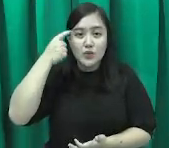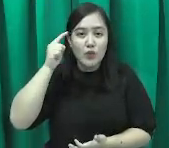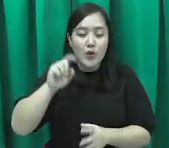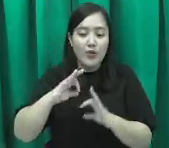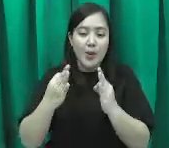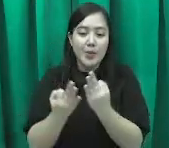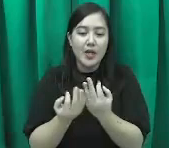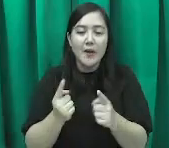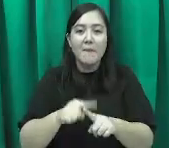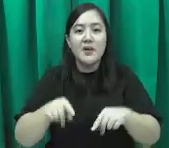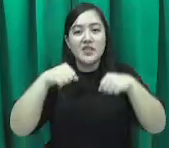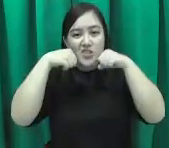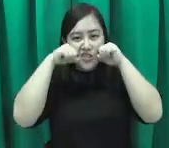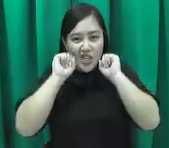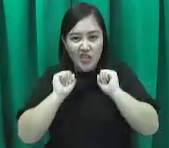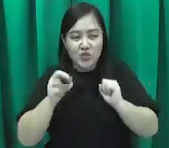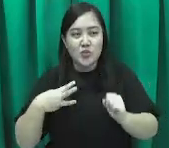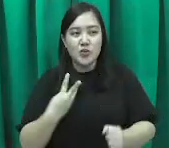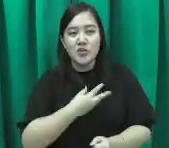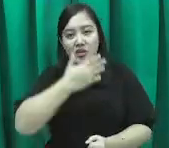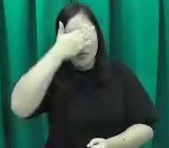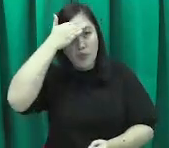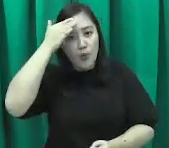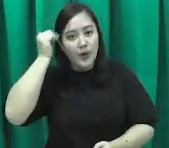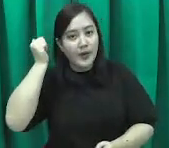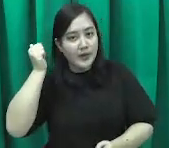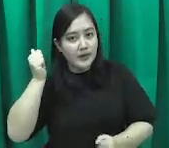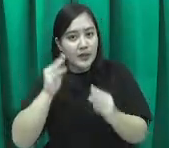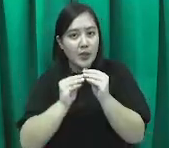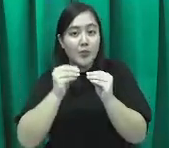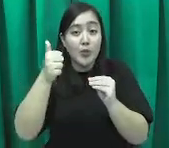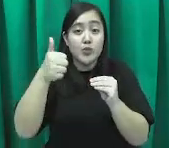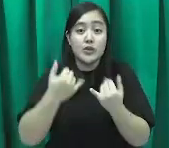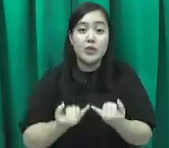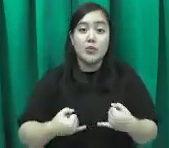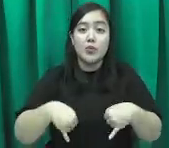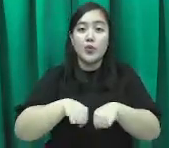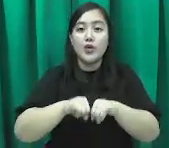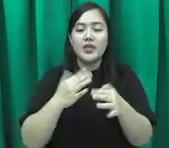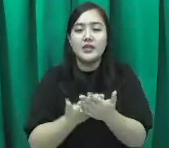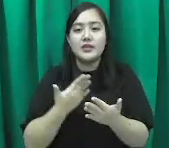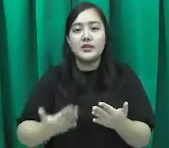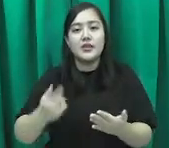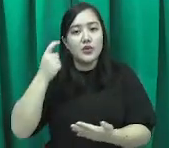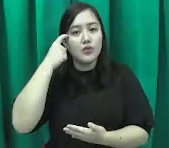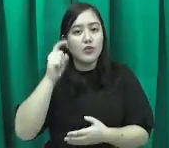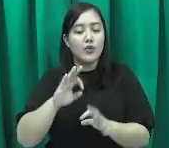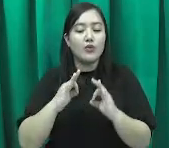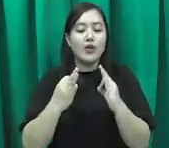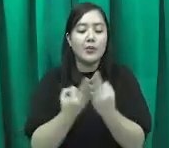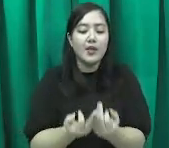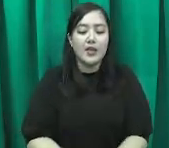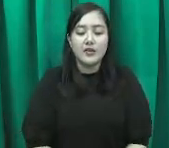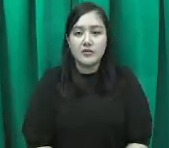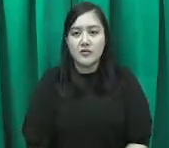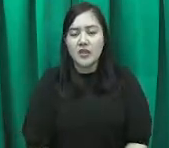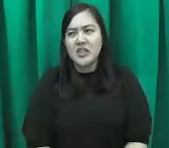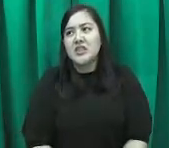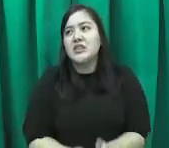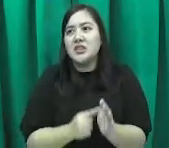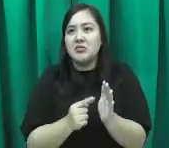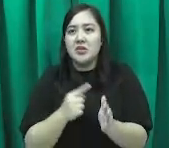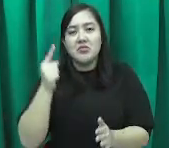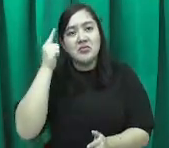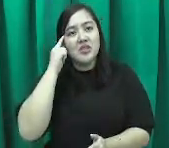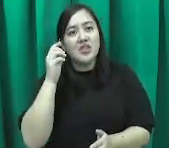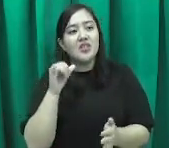nakakalimutan na natin yung pinaka-importante na para doon sa pamilya natin. Yeah. Kasi sometimes iniisip natin, na-provide ko na, naibigay ko na, masarap